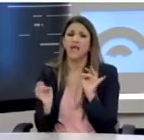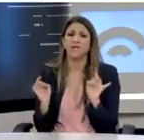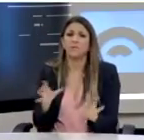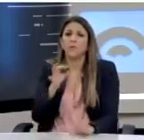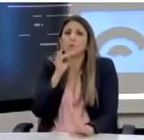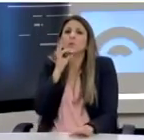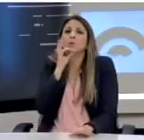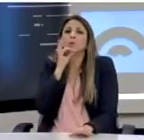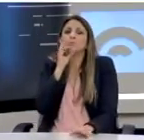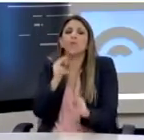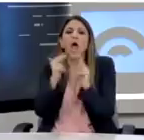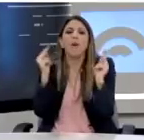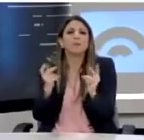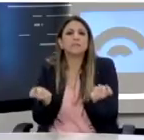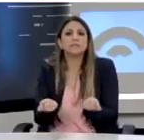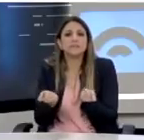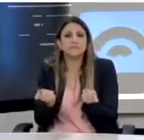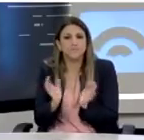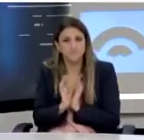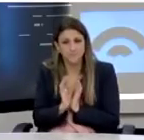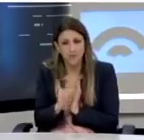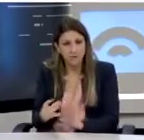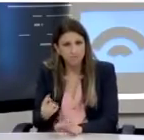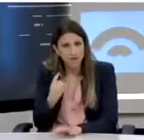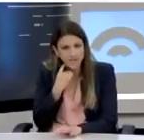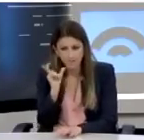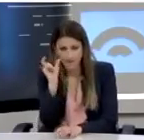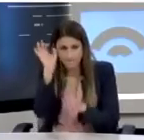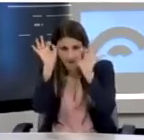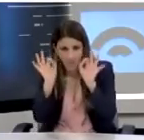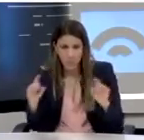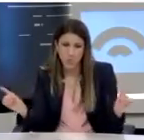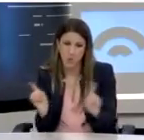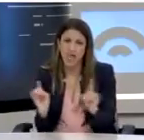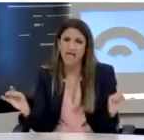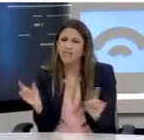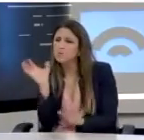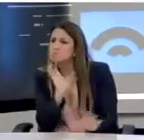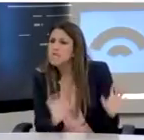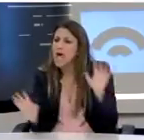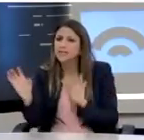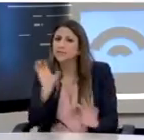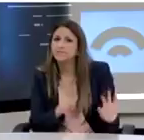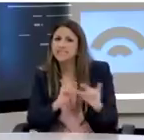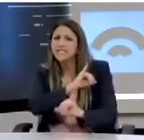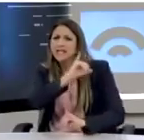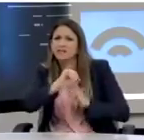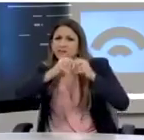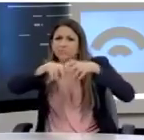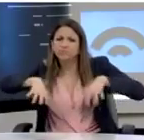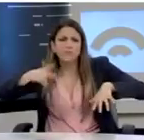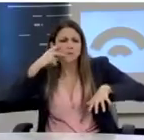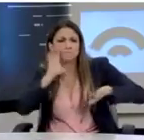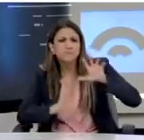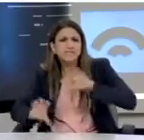οποιαδήποτε διαδικτυακό τόπο, αν ανατρέξει κανείς σήμερα στο εν λόγω Λίμα, δυστυχώς, δεν θα βρει τη